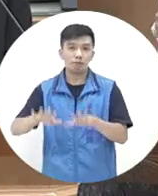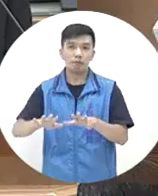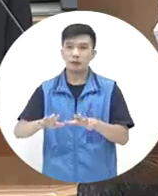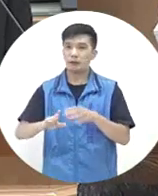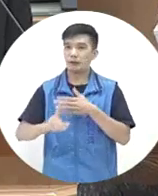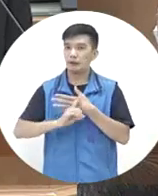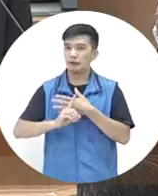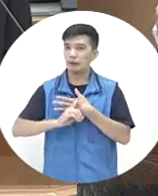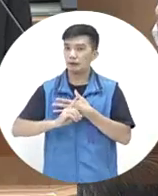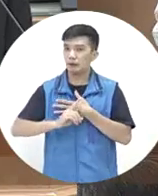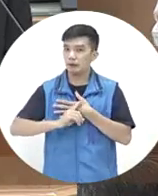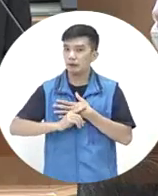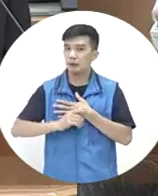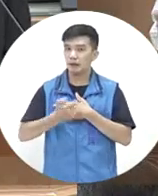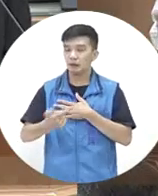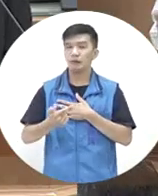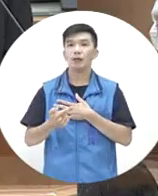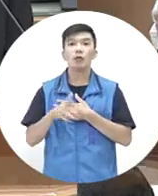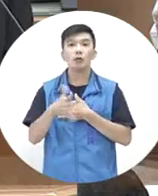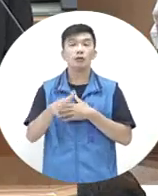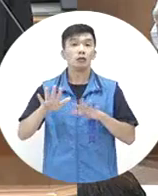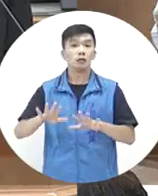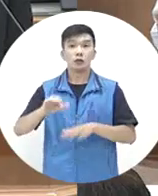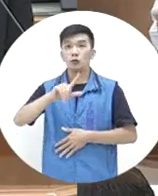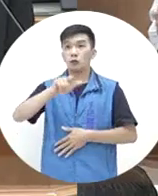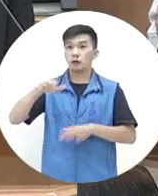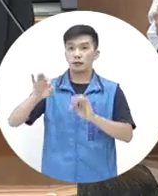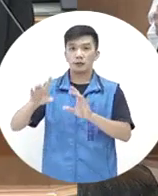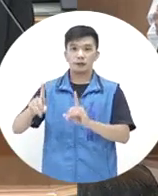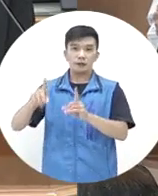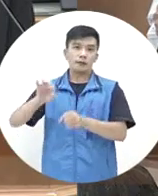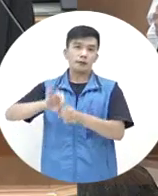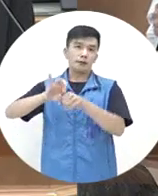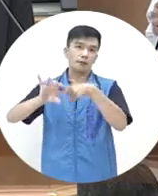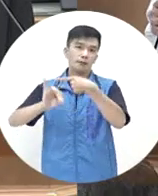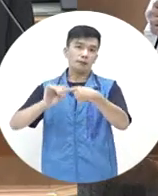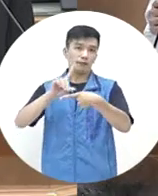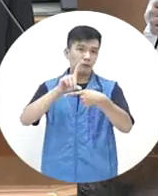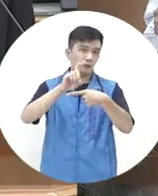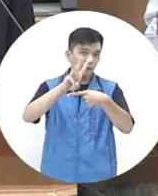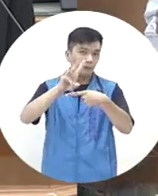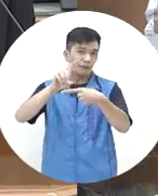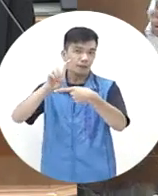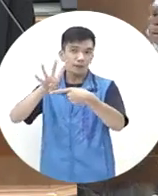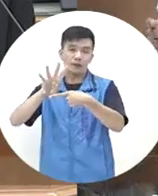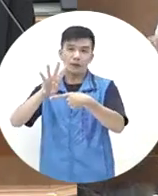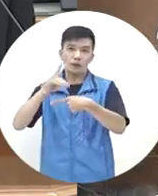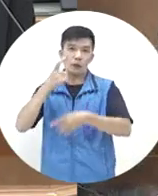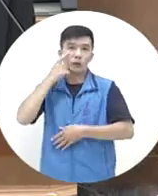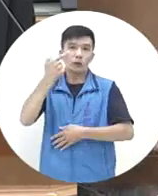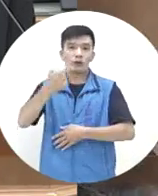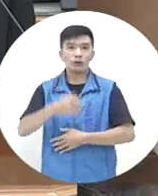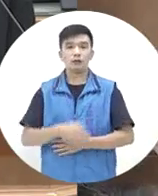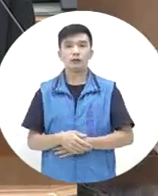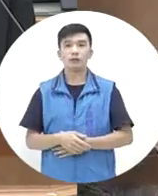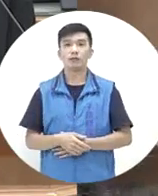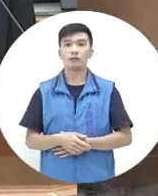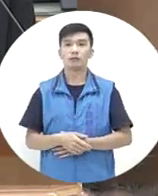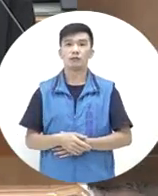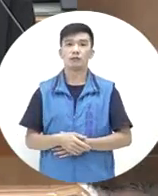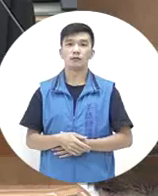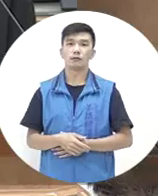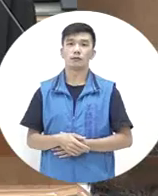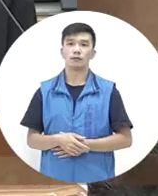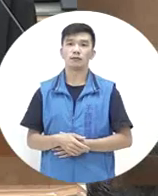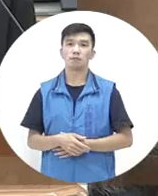我们不可思议啊，大概13%、14%哎、哦，这个招标工程， 这部分哦，这个可能大